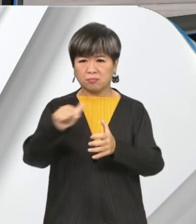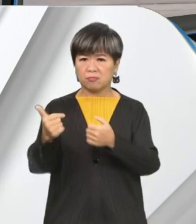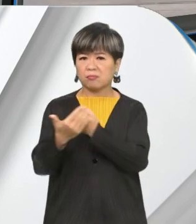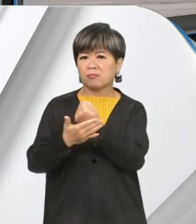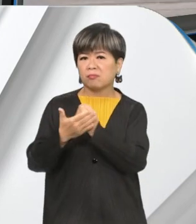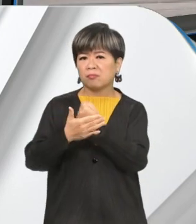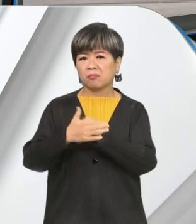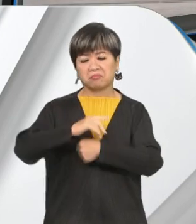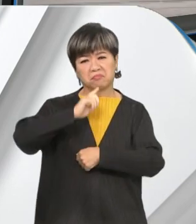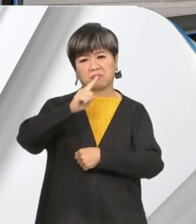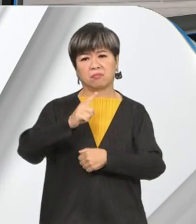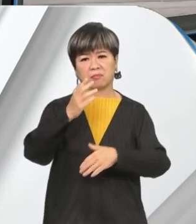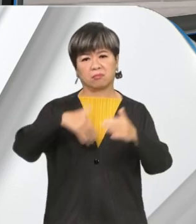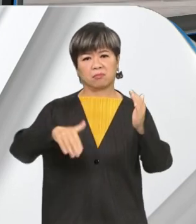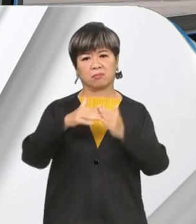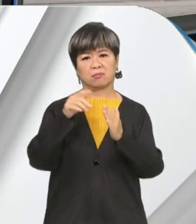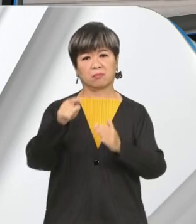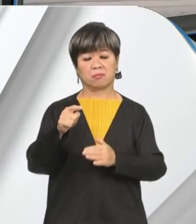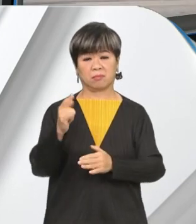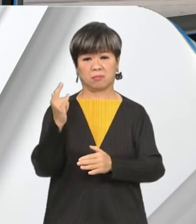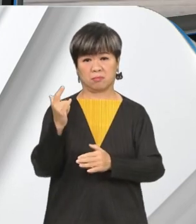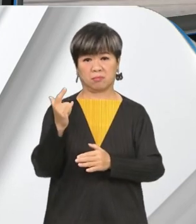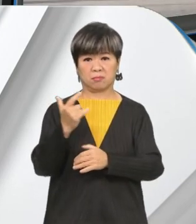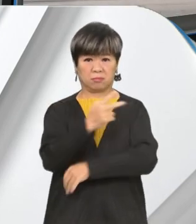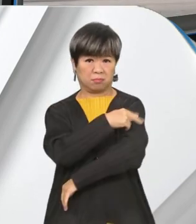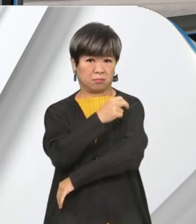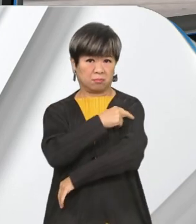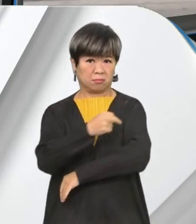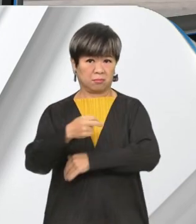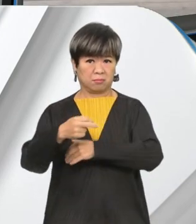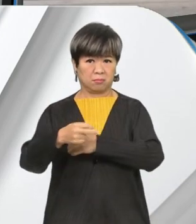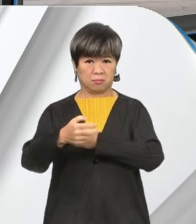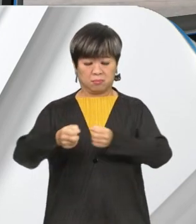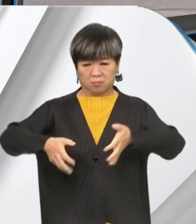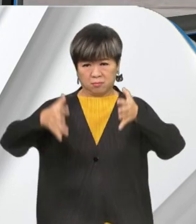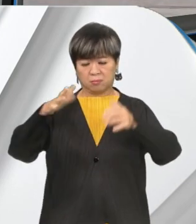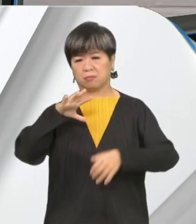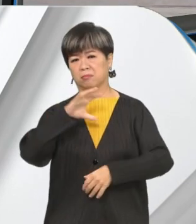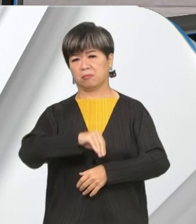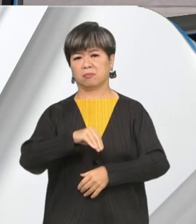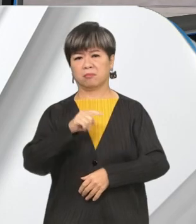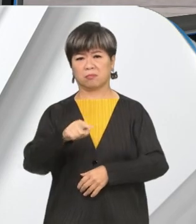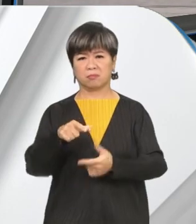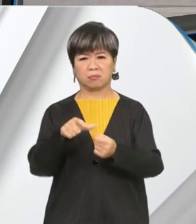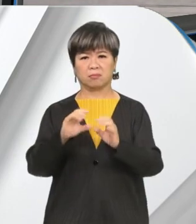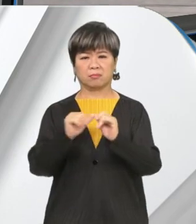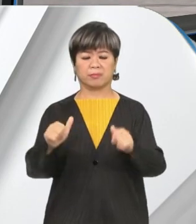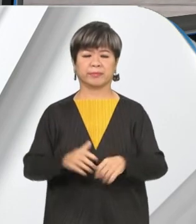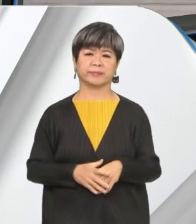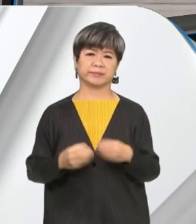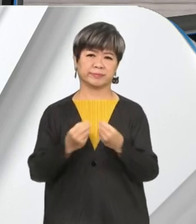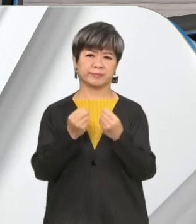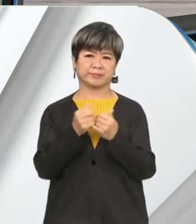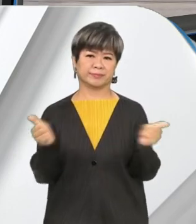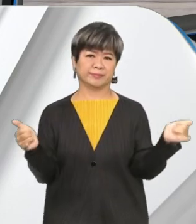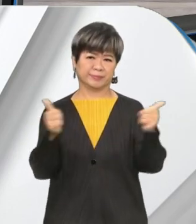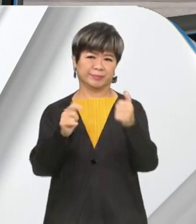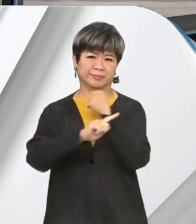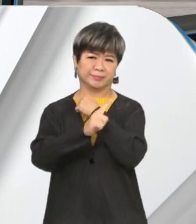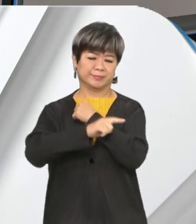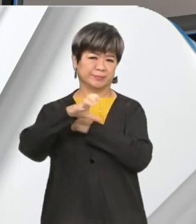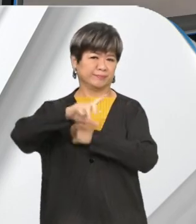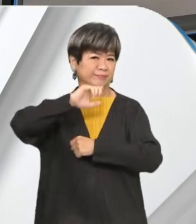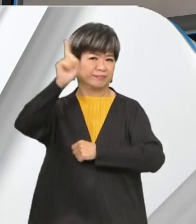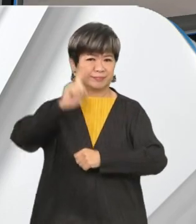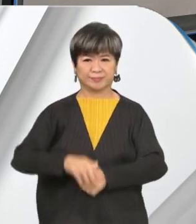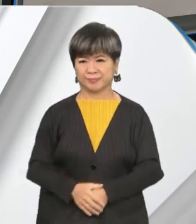护，才高发学校的数位式牌楼侵占公有地，双方就争吵，眼下爱上